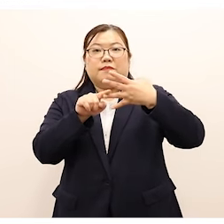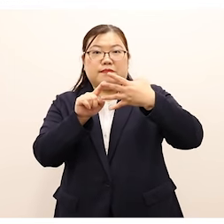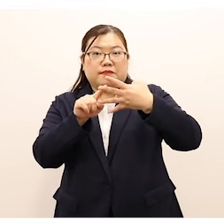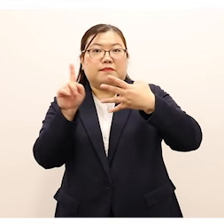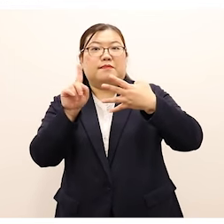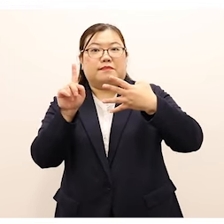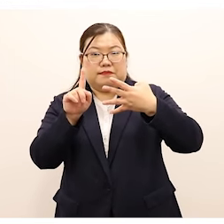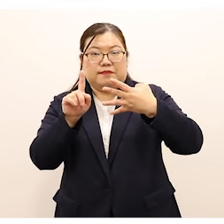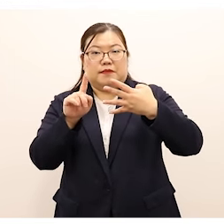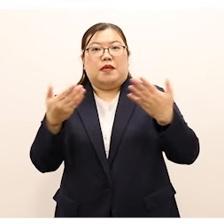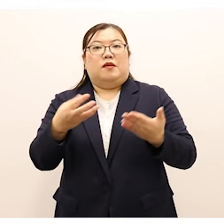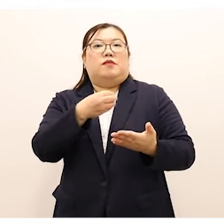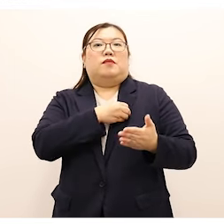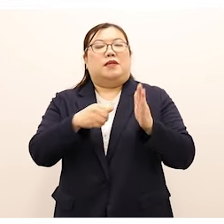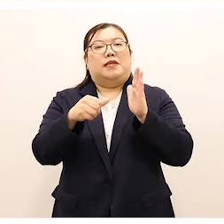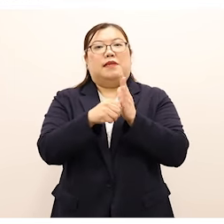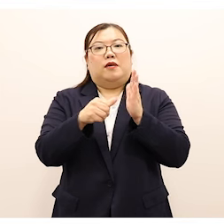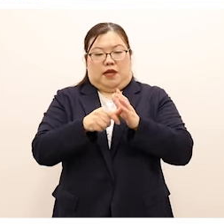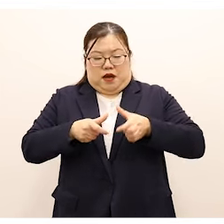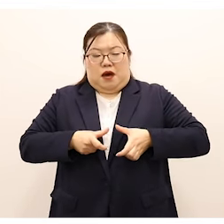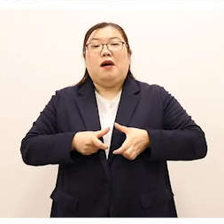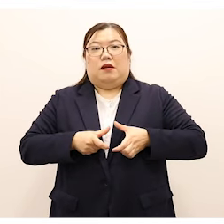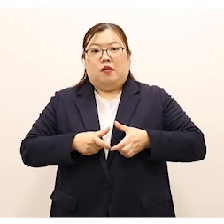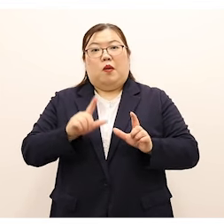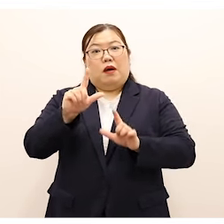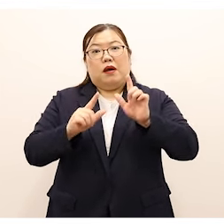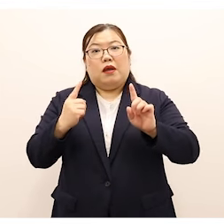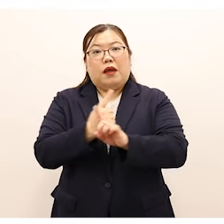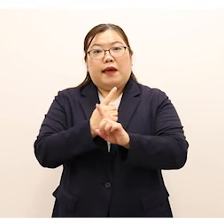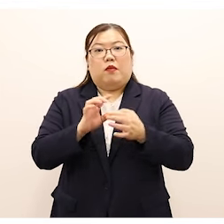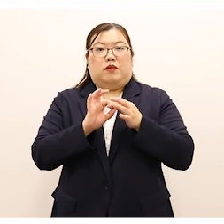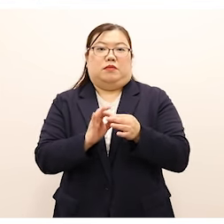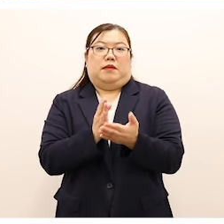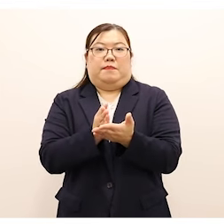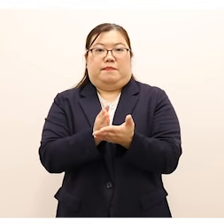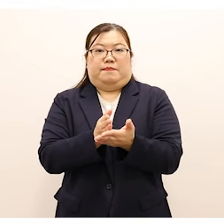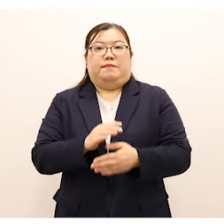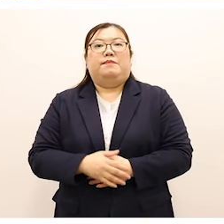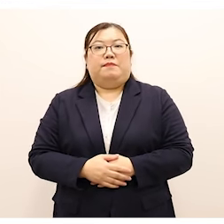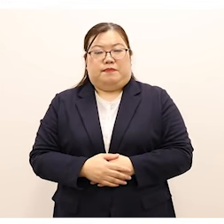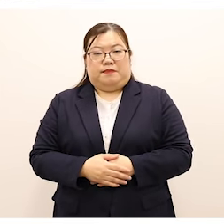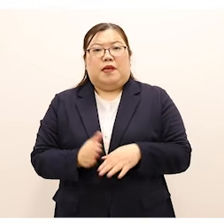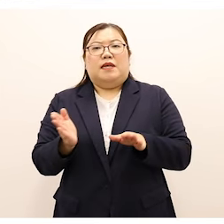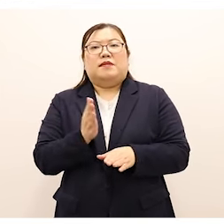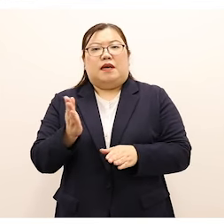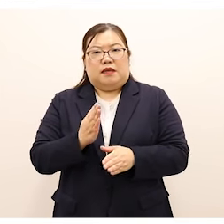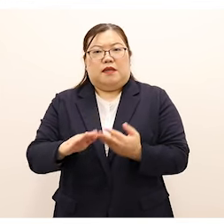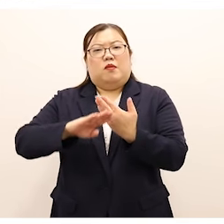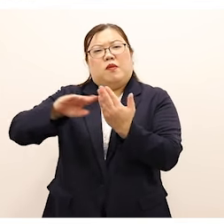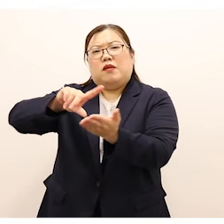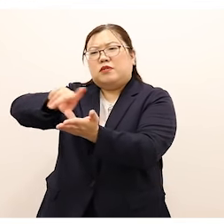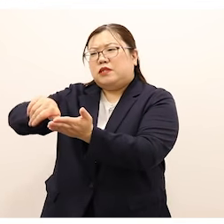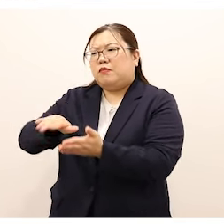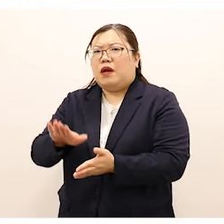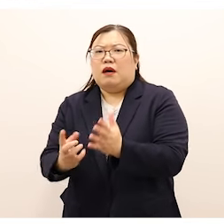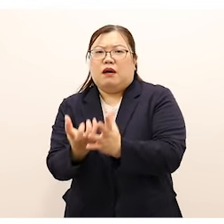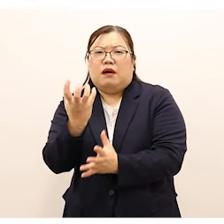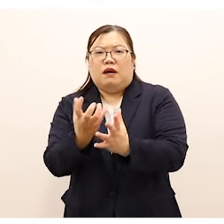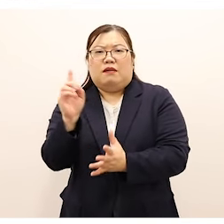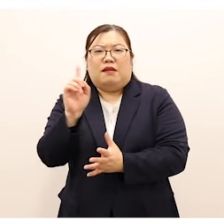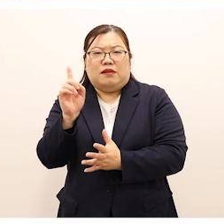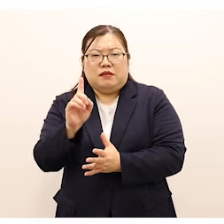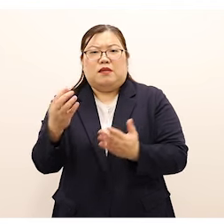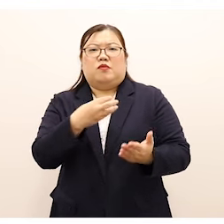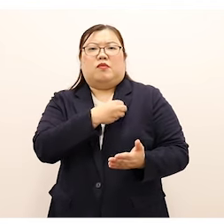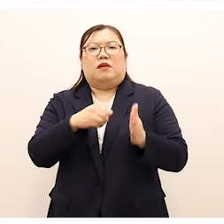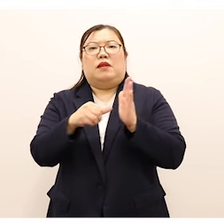ください。職員名札の様式の変更についてご説明いたします。近年、職員の名札を